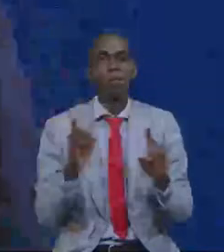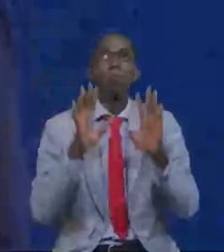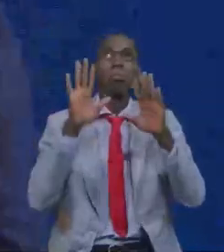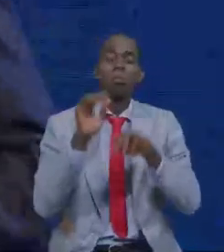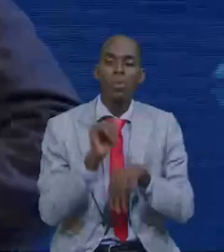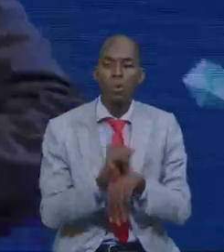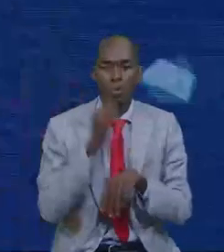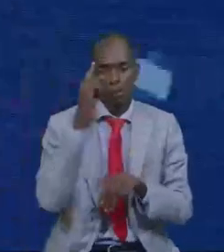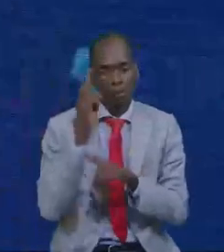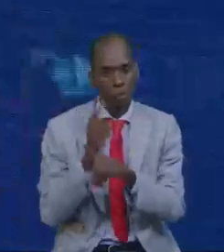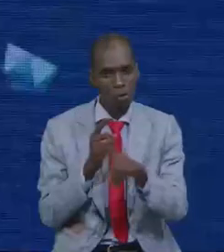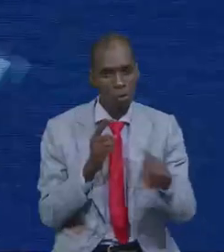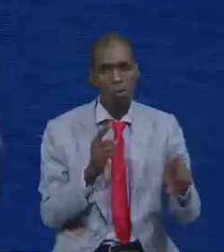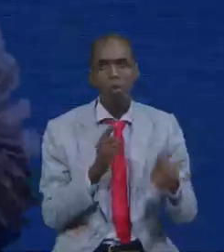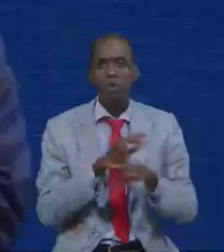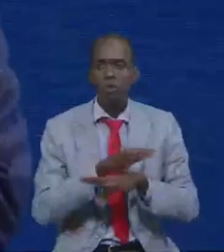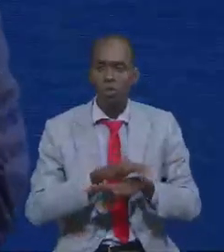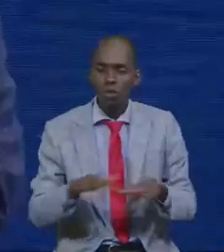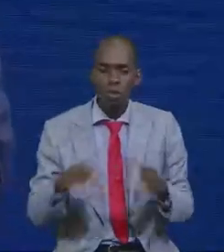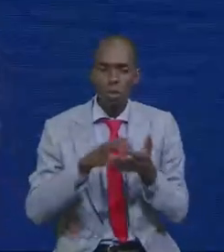toi. Ne t'exclus pas.